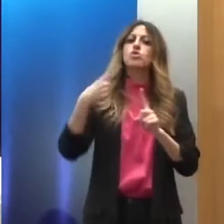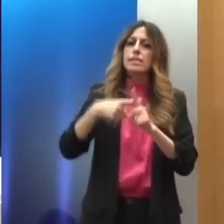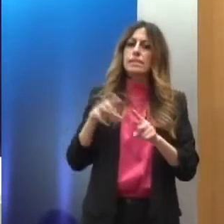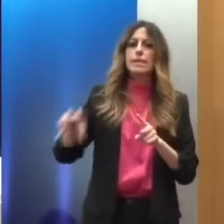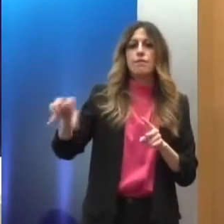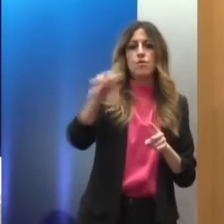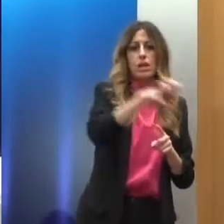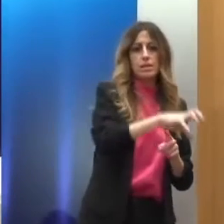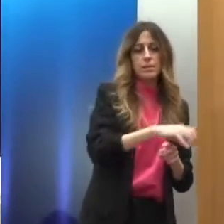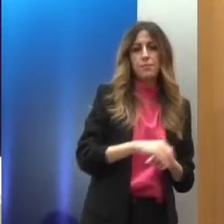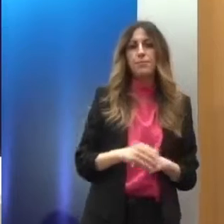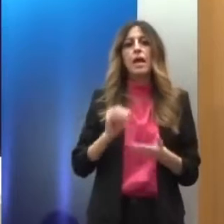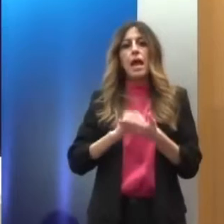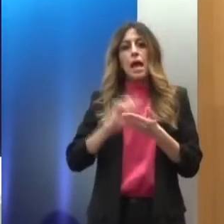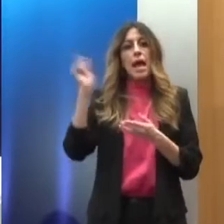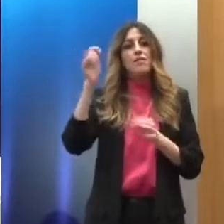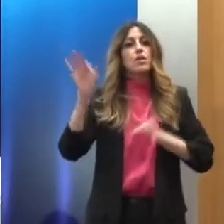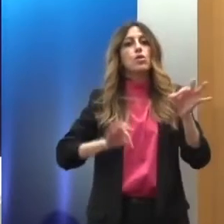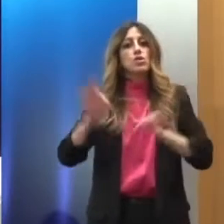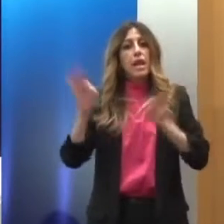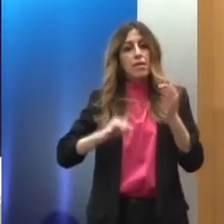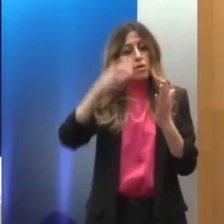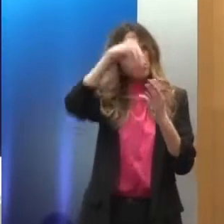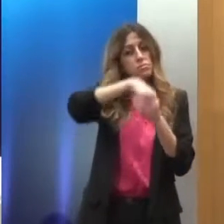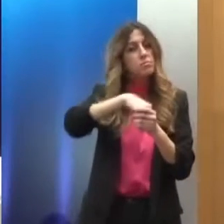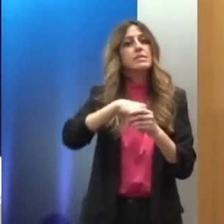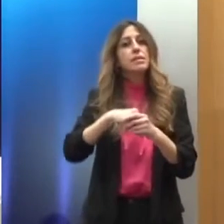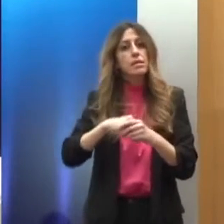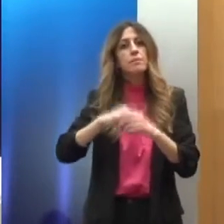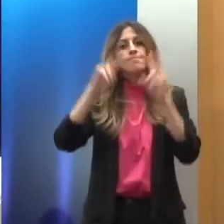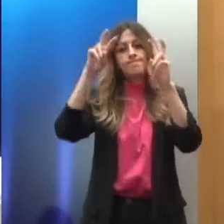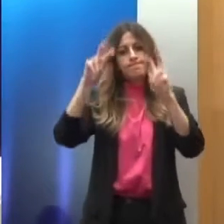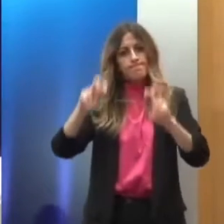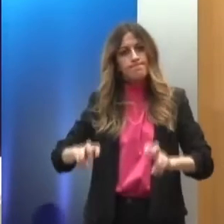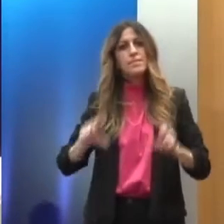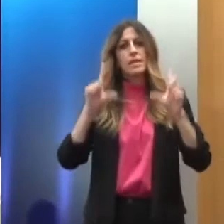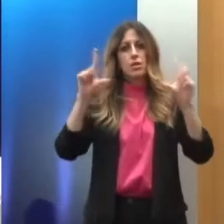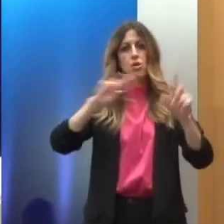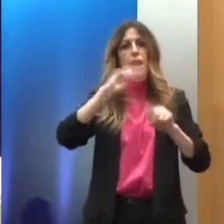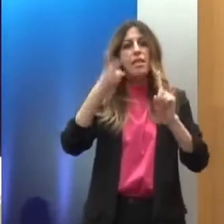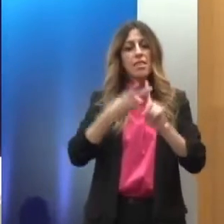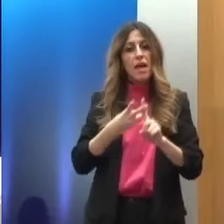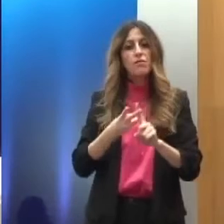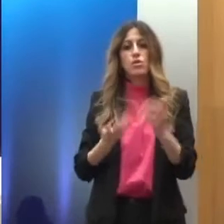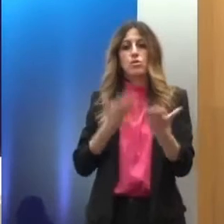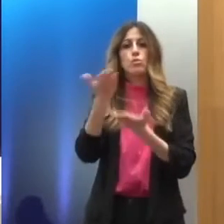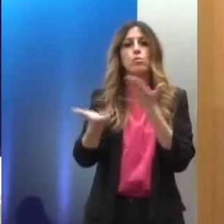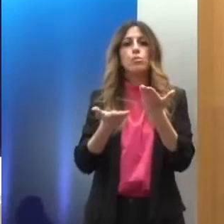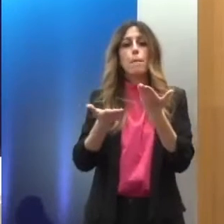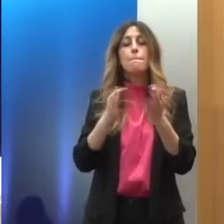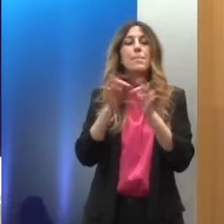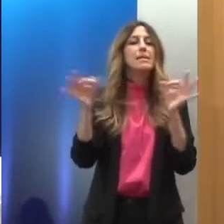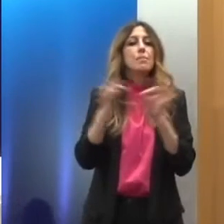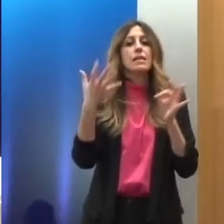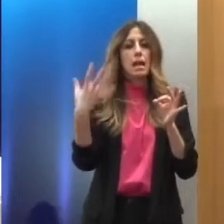Εθνική στρατηγική που να περιλαμβάνει πρώτον ανάλυση της κατάστασης, δεύτερον έλεγχο υφιστάμενων μέτρων και διαπίστωση επάρκειας ύπαρξης